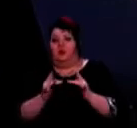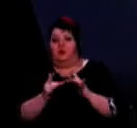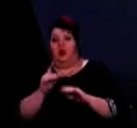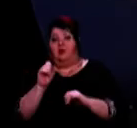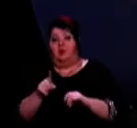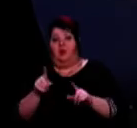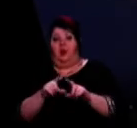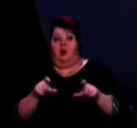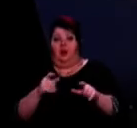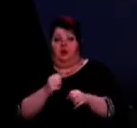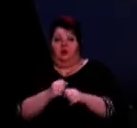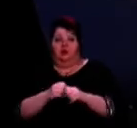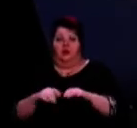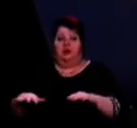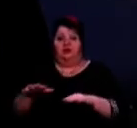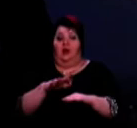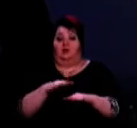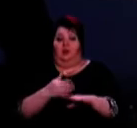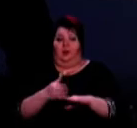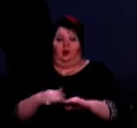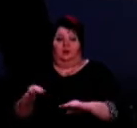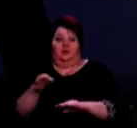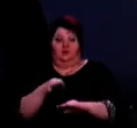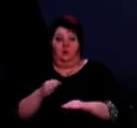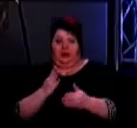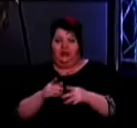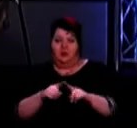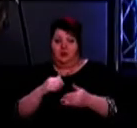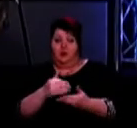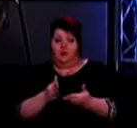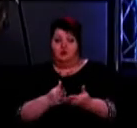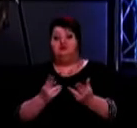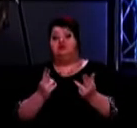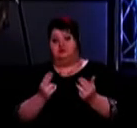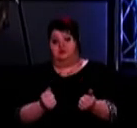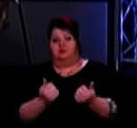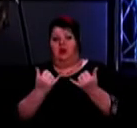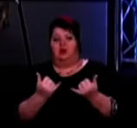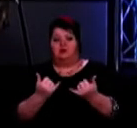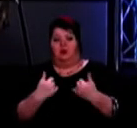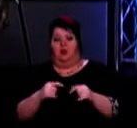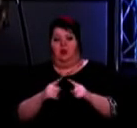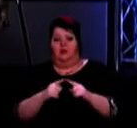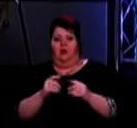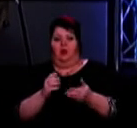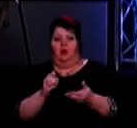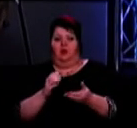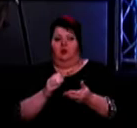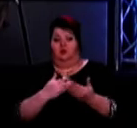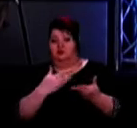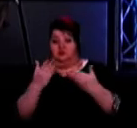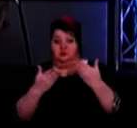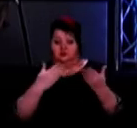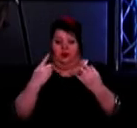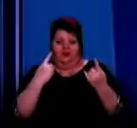які працюють на території Полтавської області? Є такі послуги в супермаркетах наших? Так, зараз я отак знайомилась, перш ніж до вас